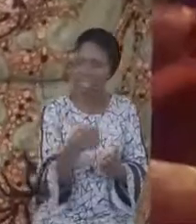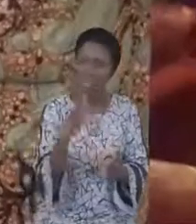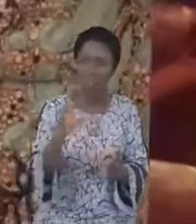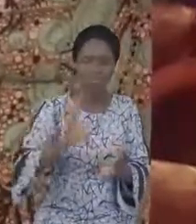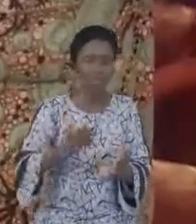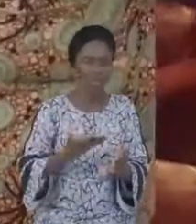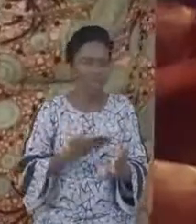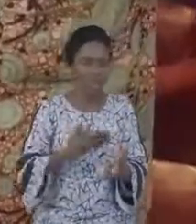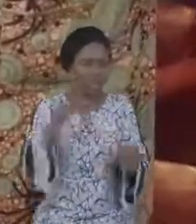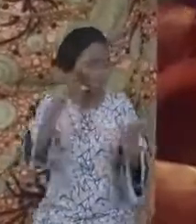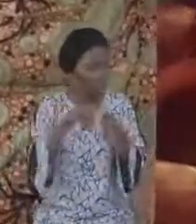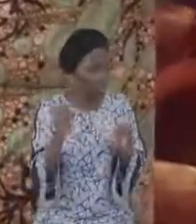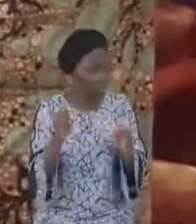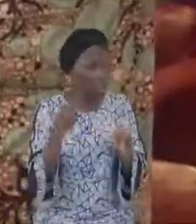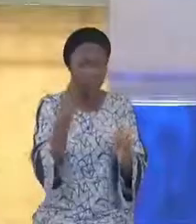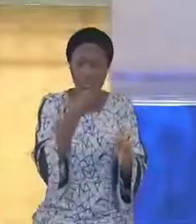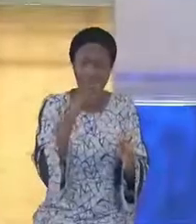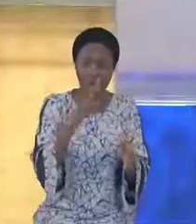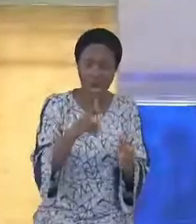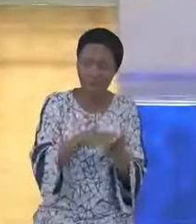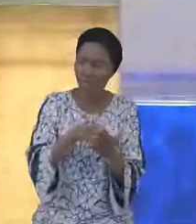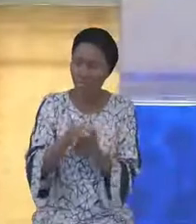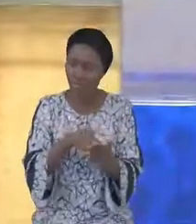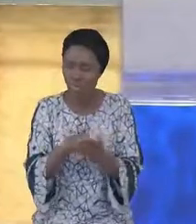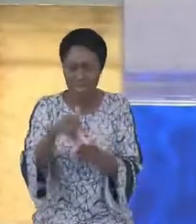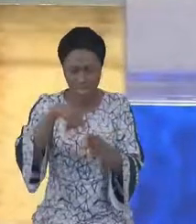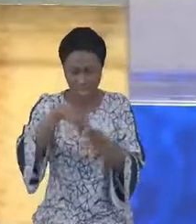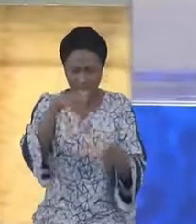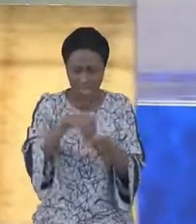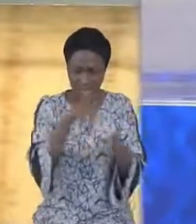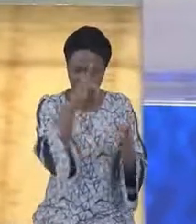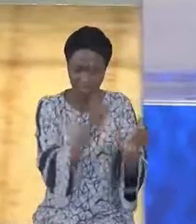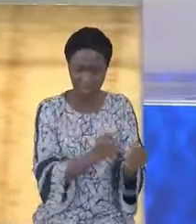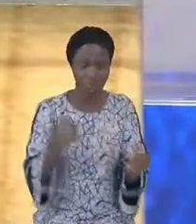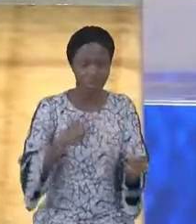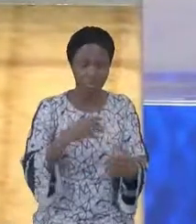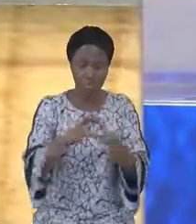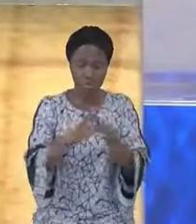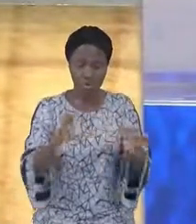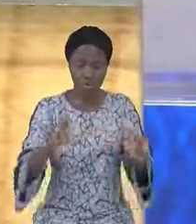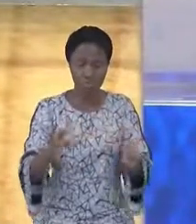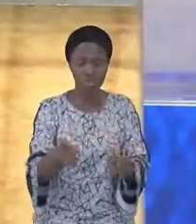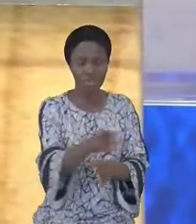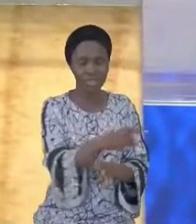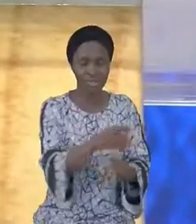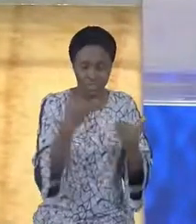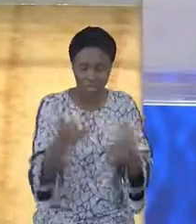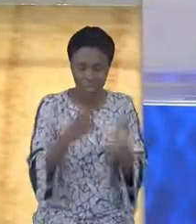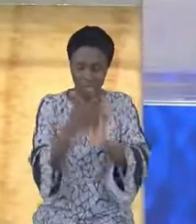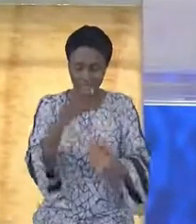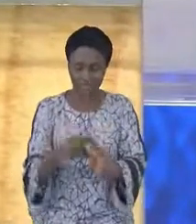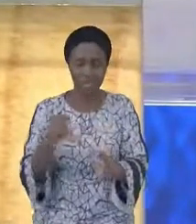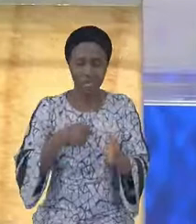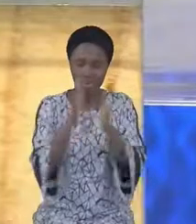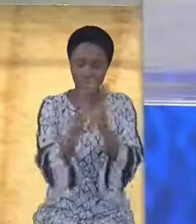Tous frères, malades, faibles dans la foi, nous relevons une telle personne. Et nous prions, Seigneur,